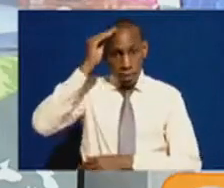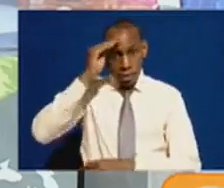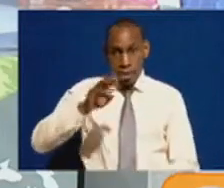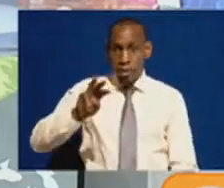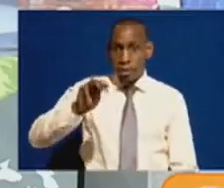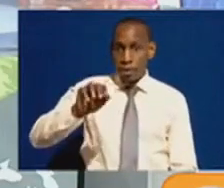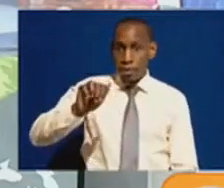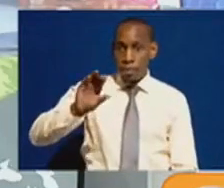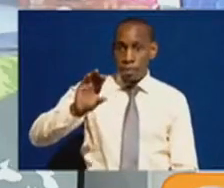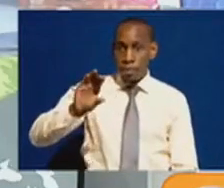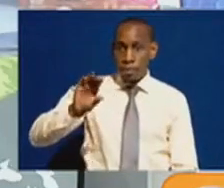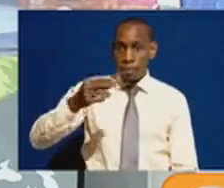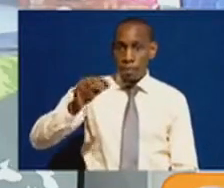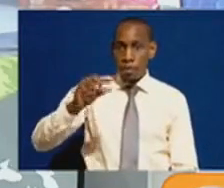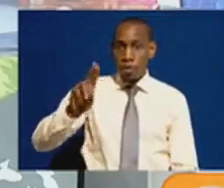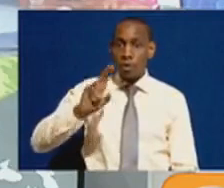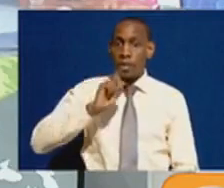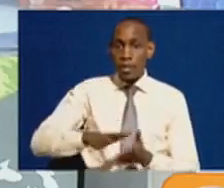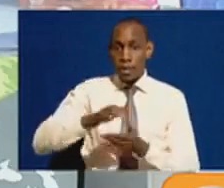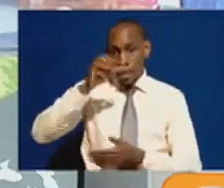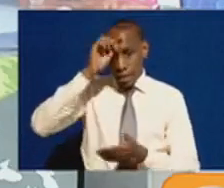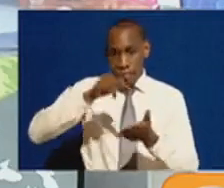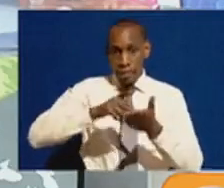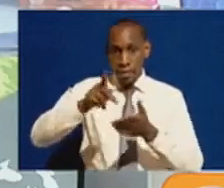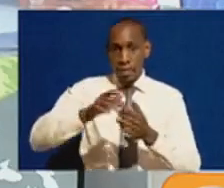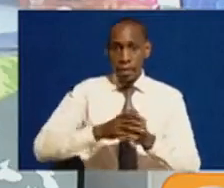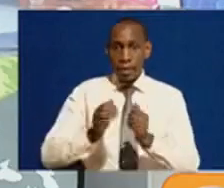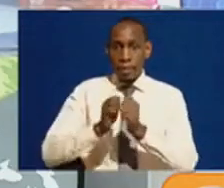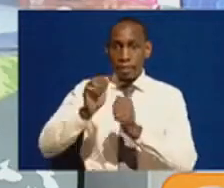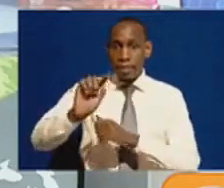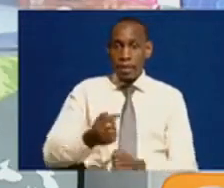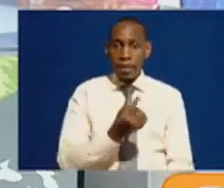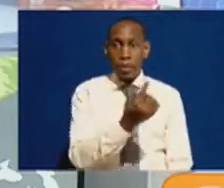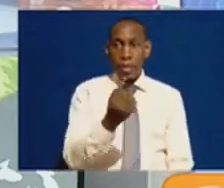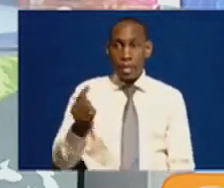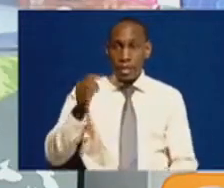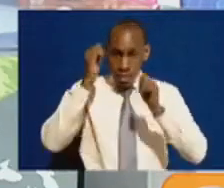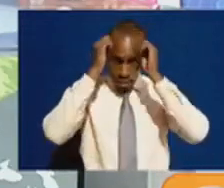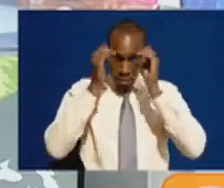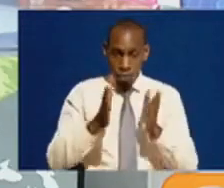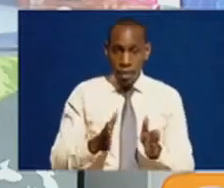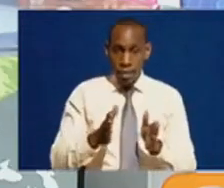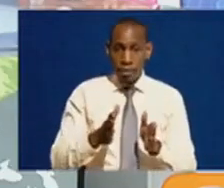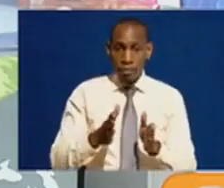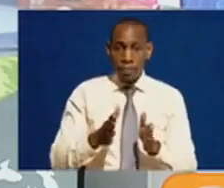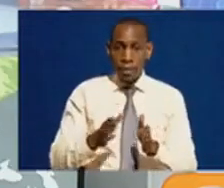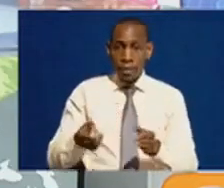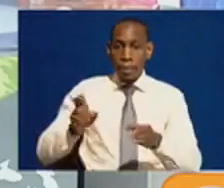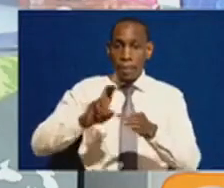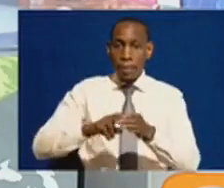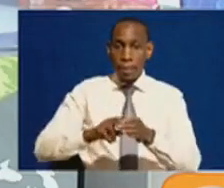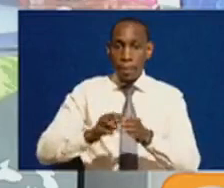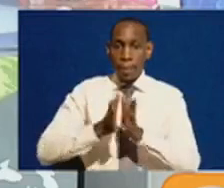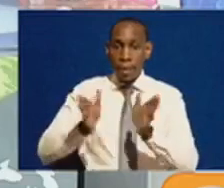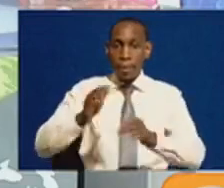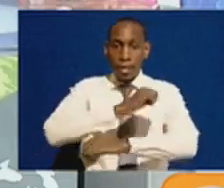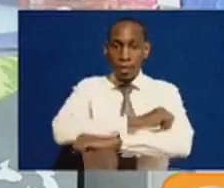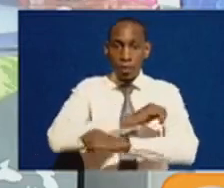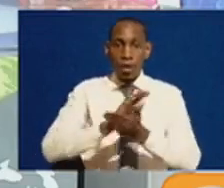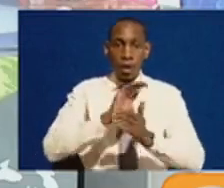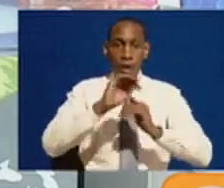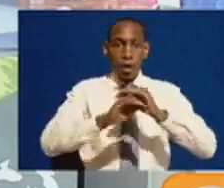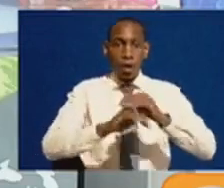Machogu alisema kuwa serikali itagharamia hadi shilingi 1,015 kwa kila mwanafunzi anayesomea shule za umma. Wakati huo huo, wanafunzi